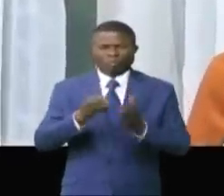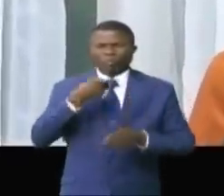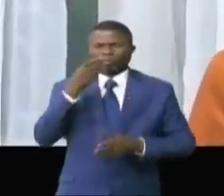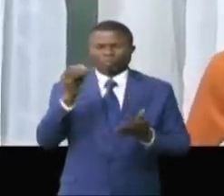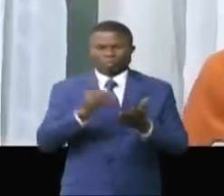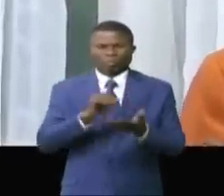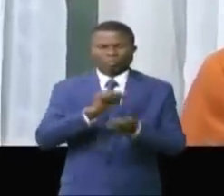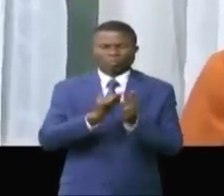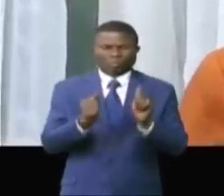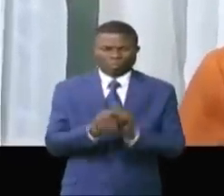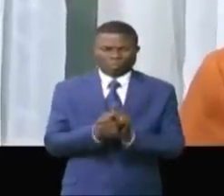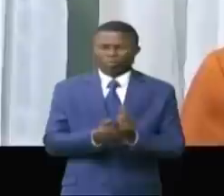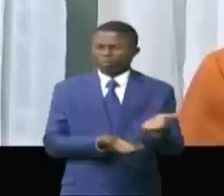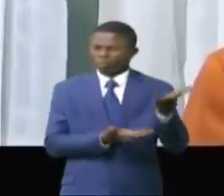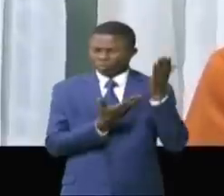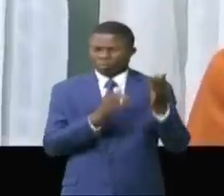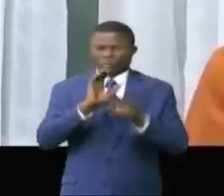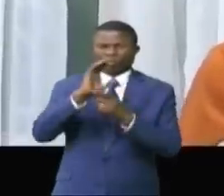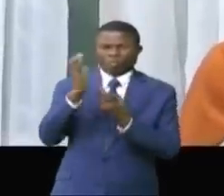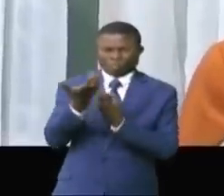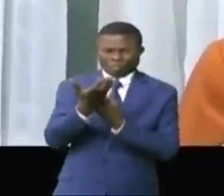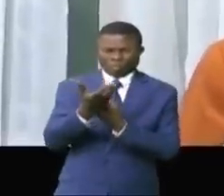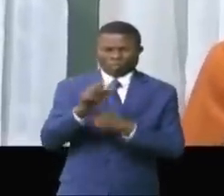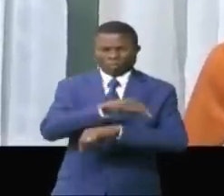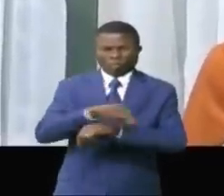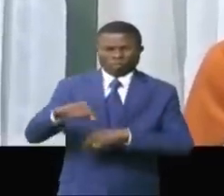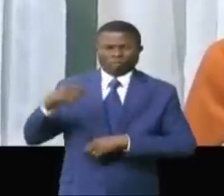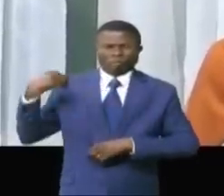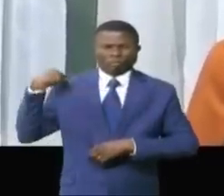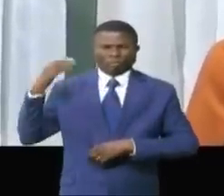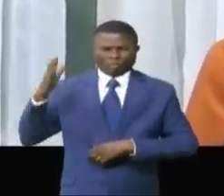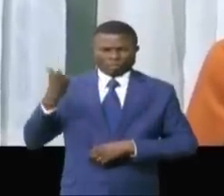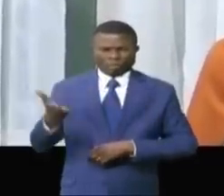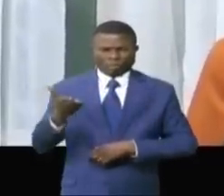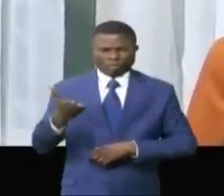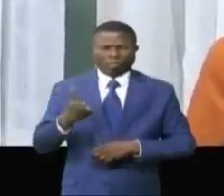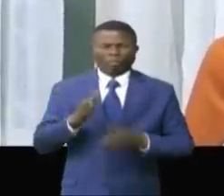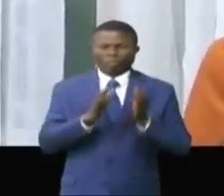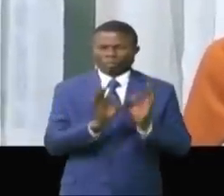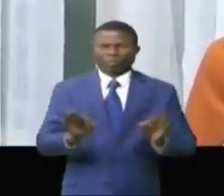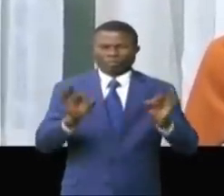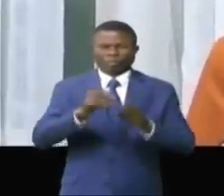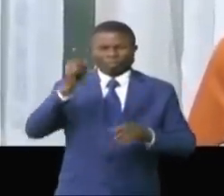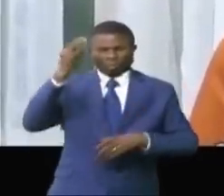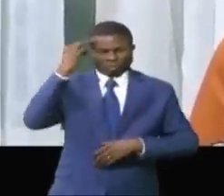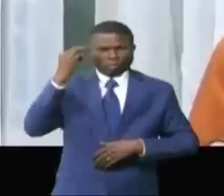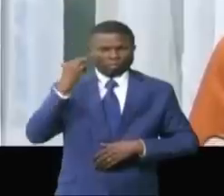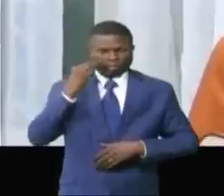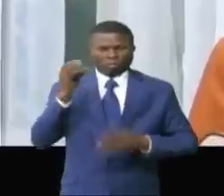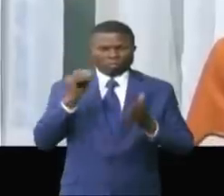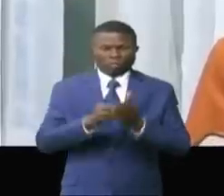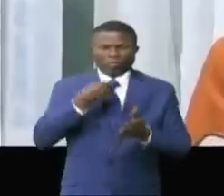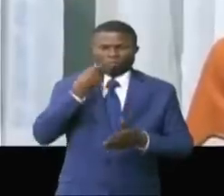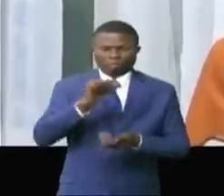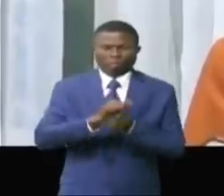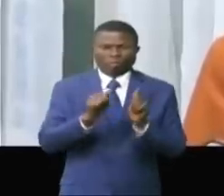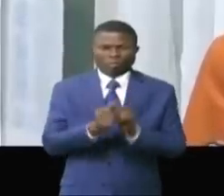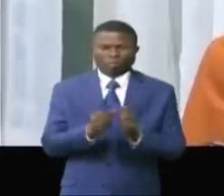des questions aussi culturelles et de restitution. Je crois que c'est un thème qui est très cher au Premier ministre. On a parlé bien